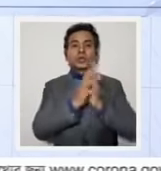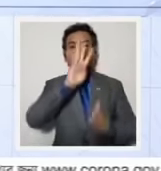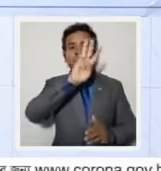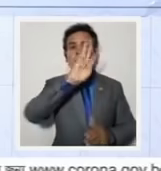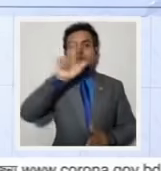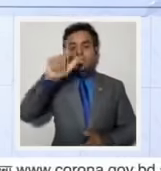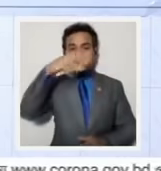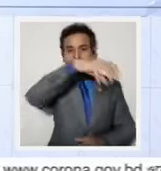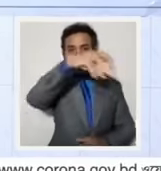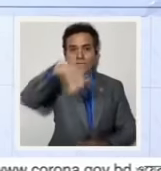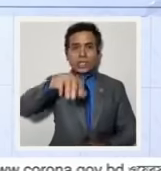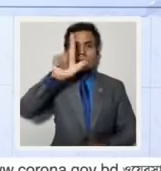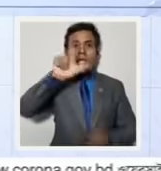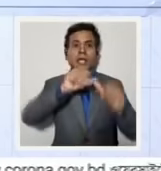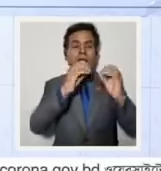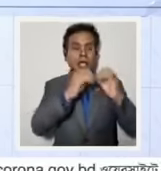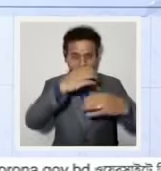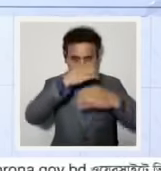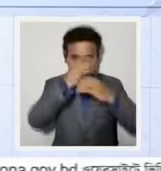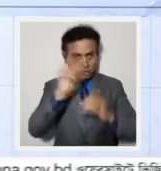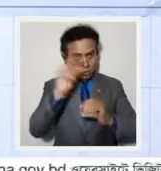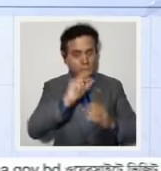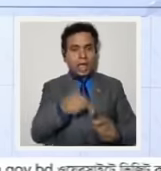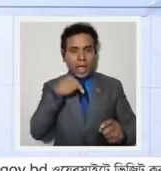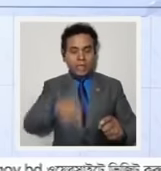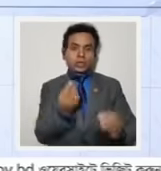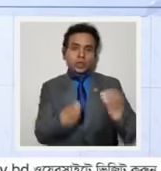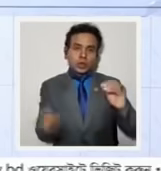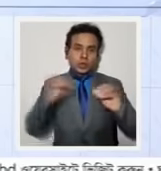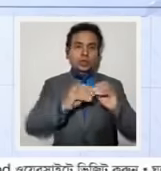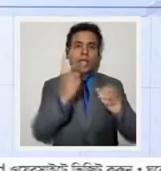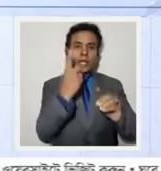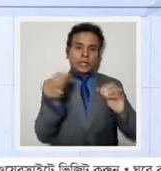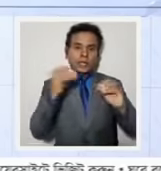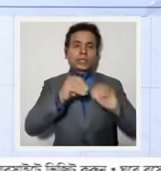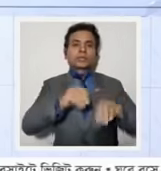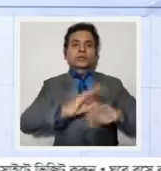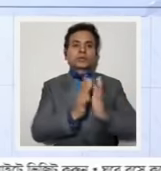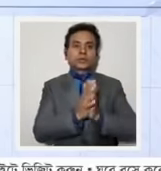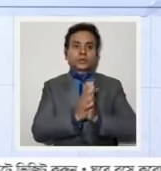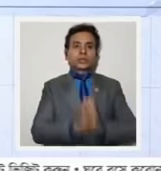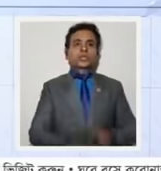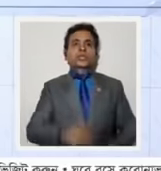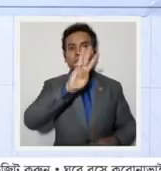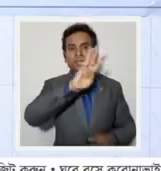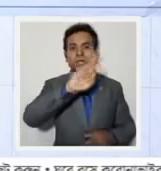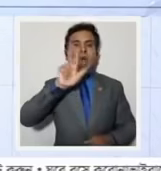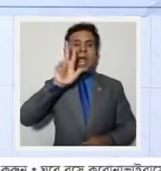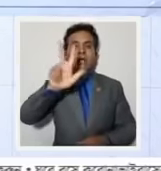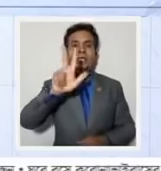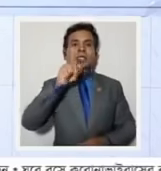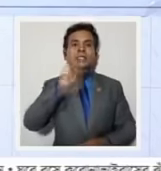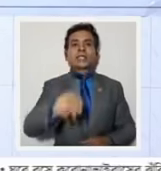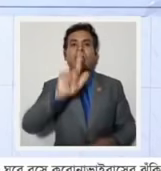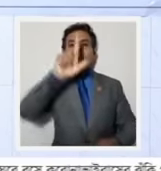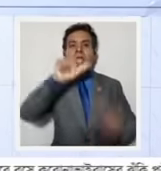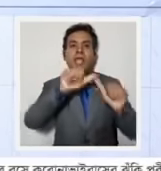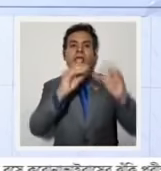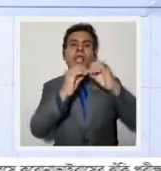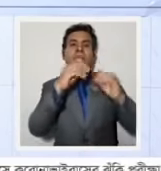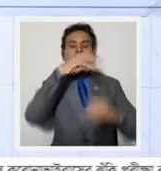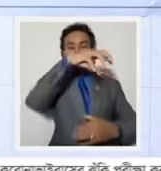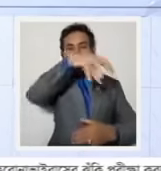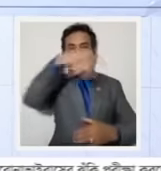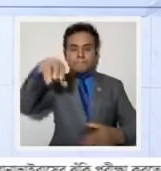এইখানে আমি আরেকটি বিষয় উল্লেখ করতে চাই। গতকাল আমরা 37টি ল্যাবের থেকে রিপোর্ট দিয়েছিলাম, আজকে আমাদের আরও একটি ল্যাব